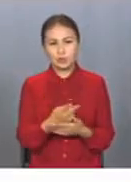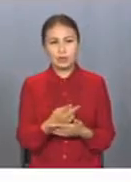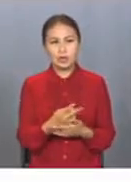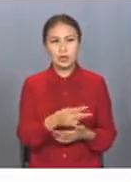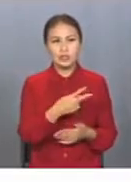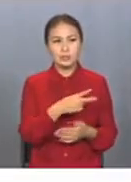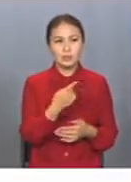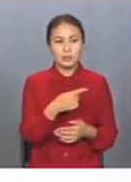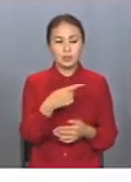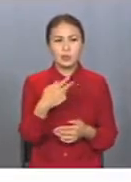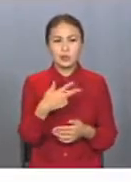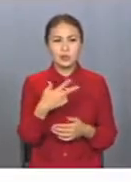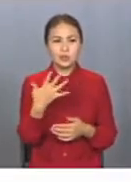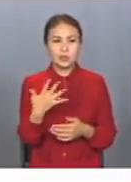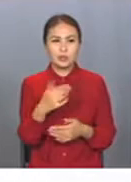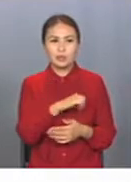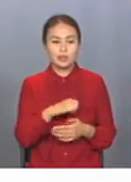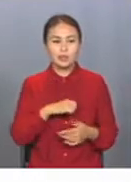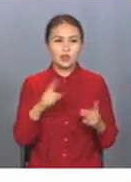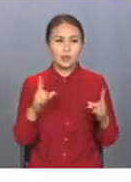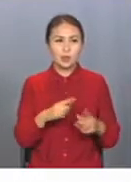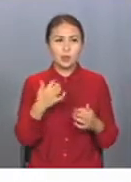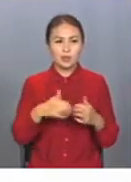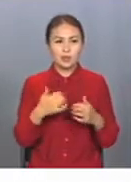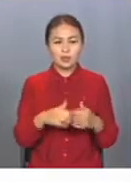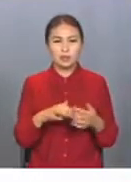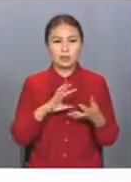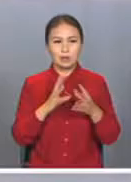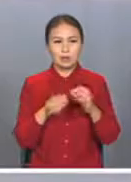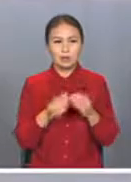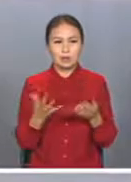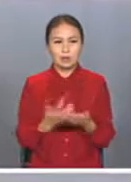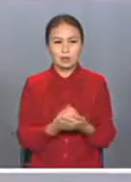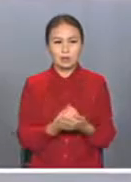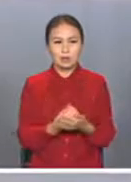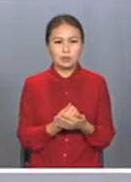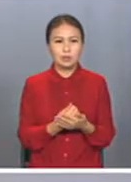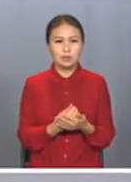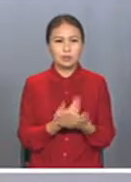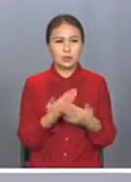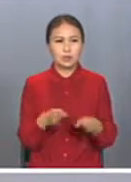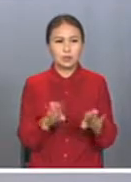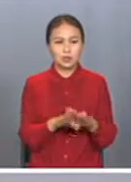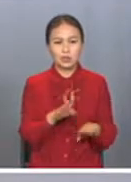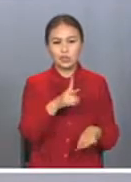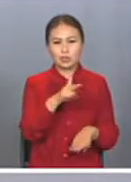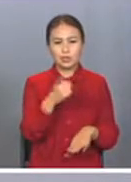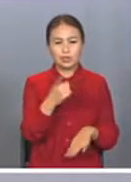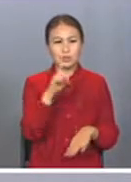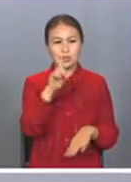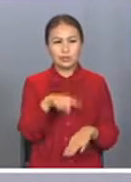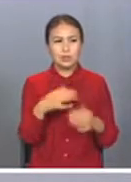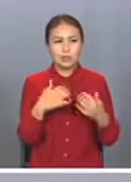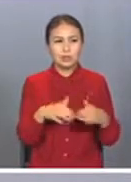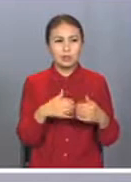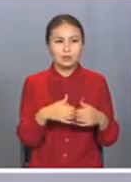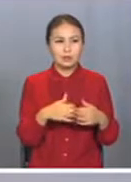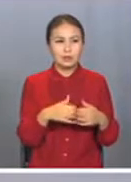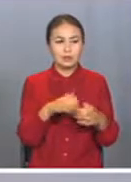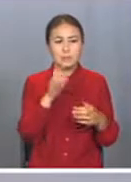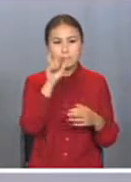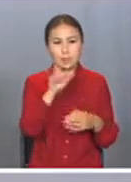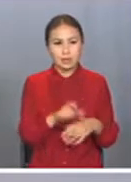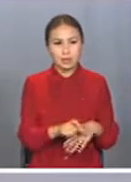мен 35-тің ең кіші ортақ еселігін табыңыз. Бұны да 21 санын баған түрінде